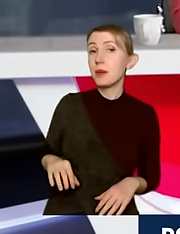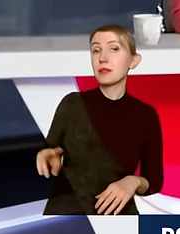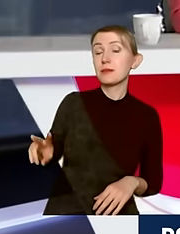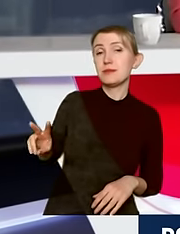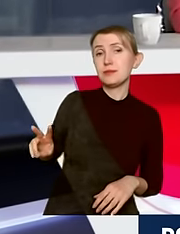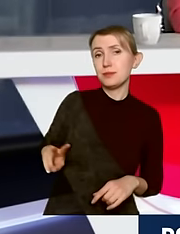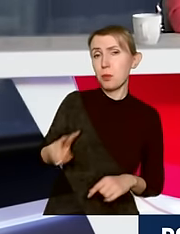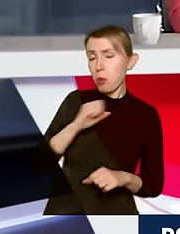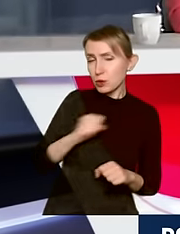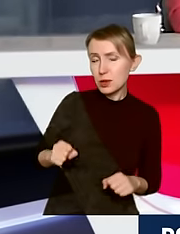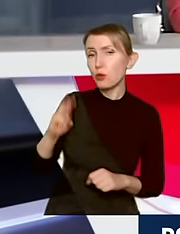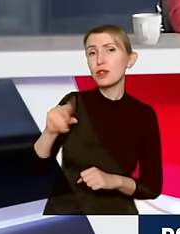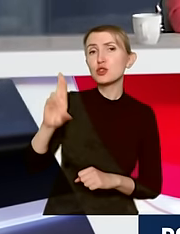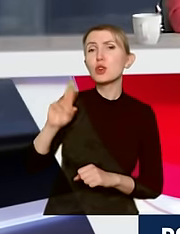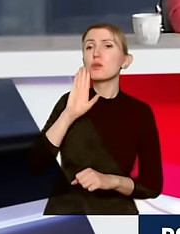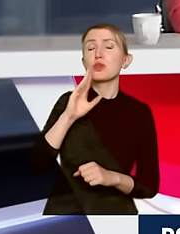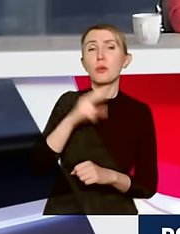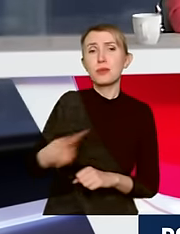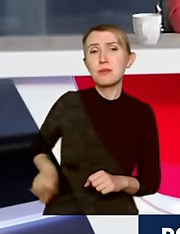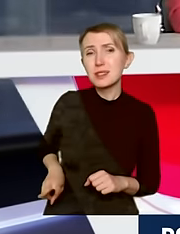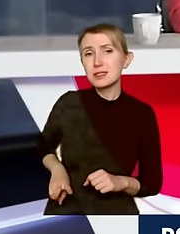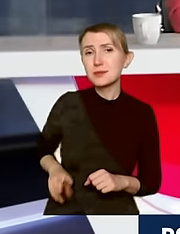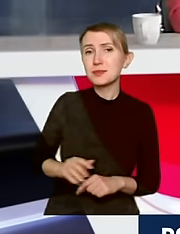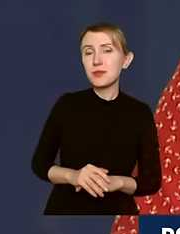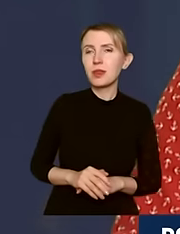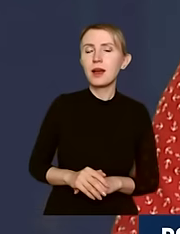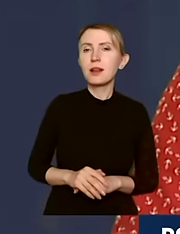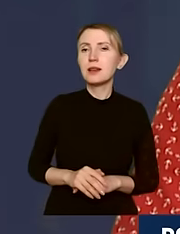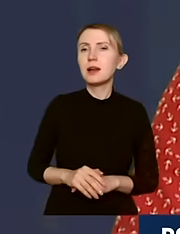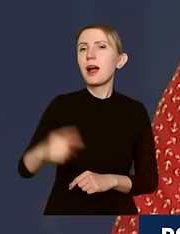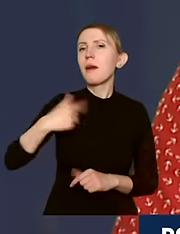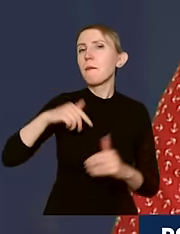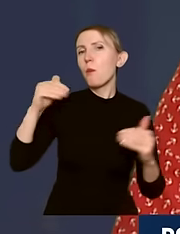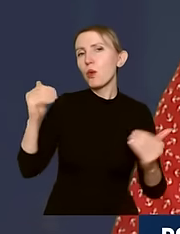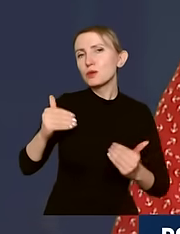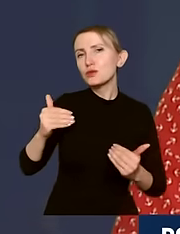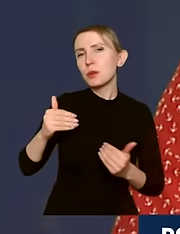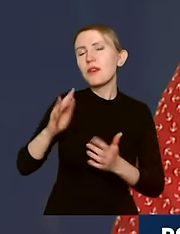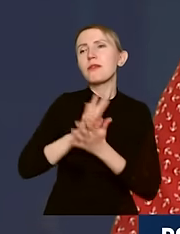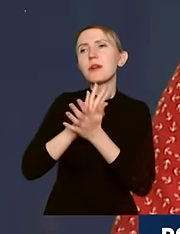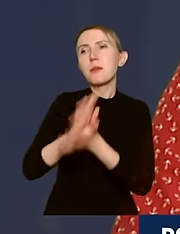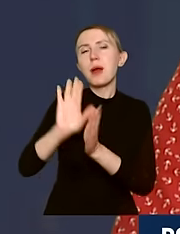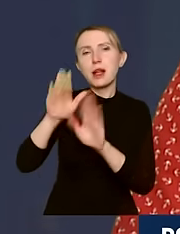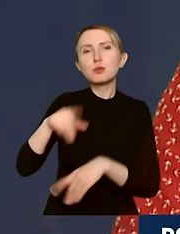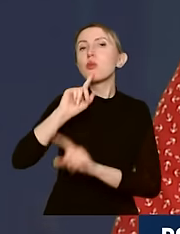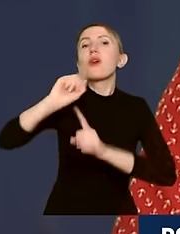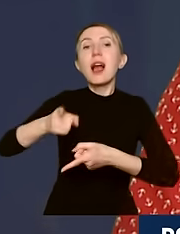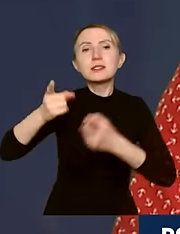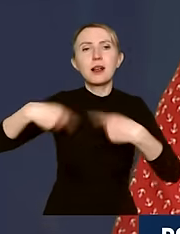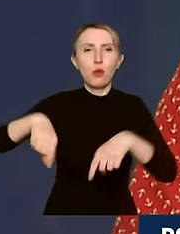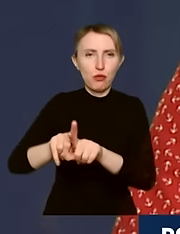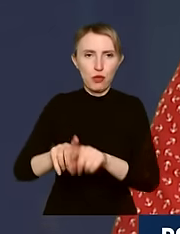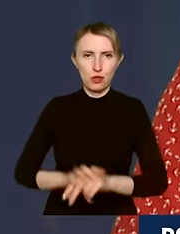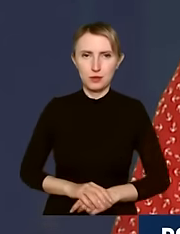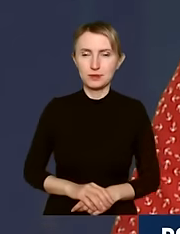no, oczywiście nie wybaczamy, ale z przymrużeniem oka możemy wybaczyć, bo pewnie mu tak kazali. Bo cała